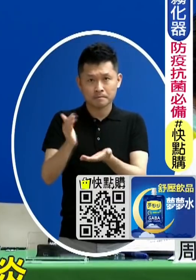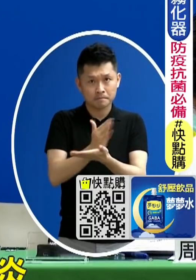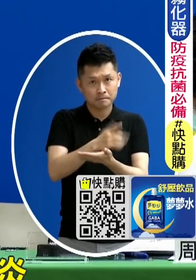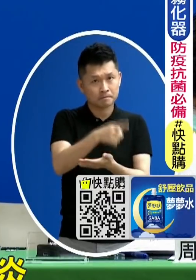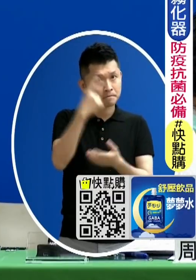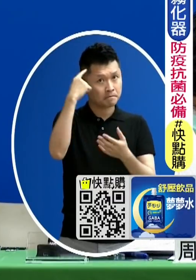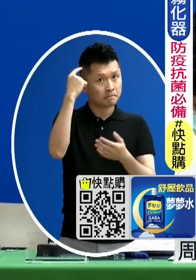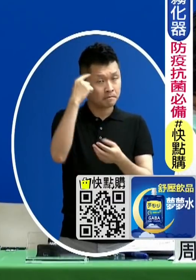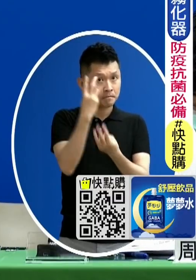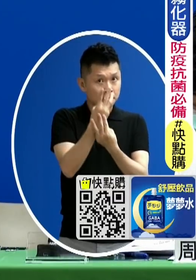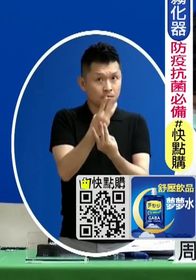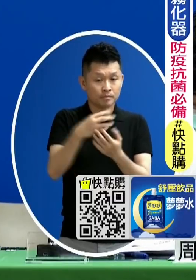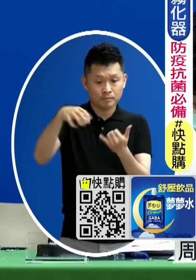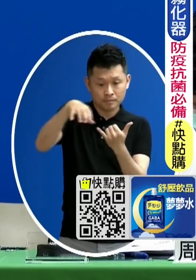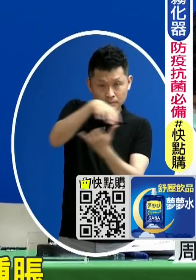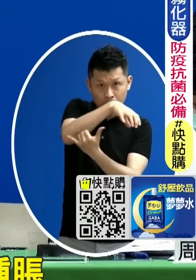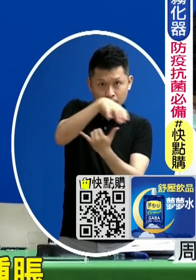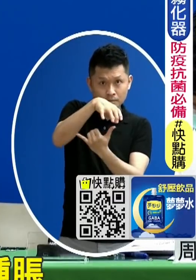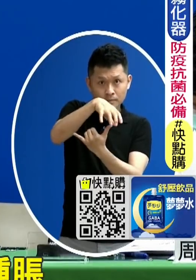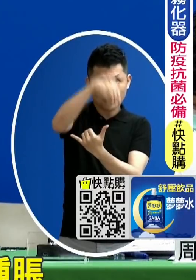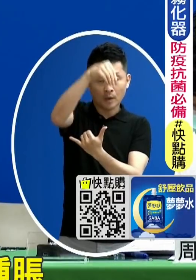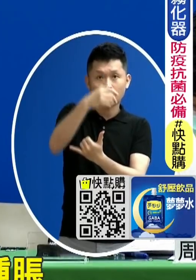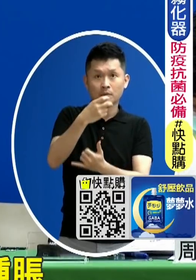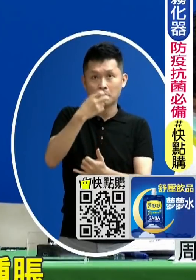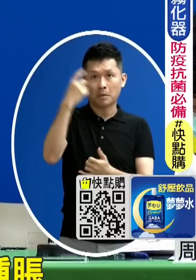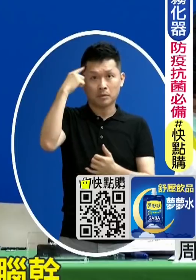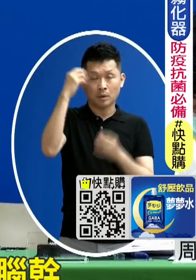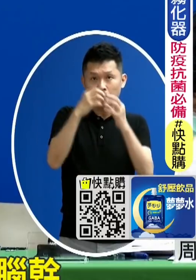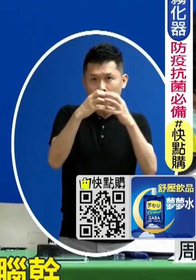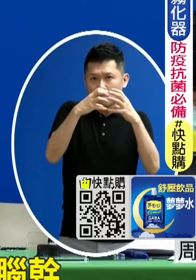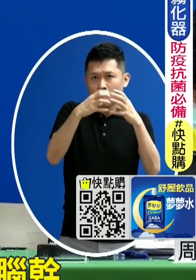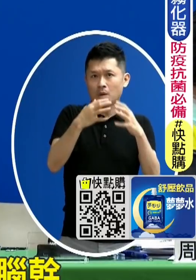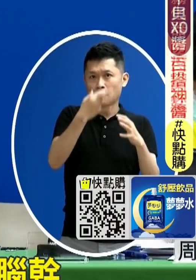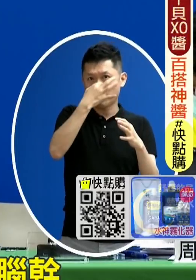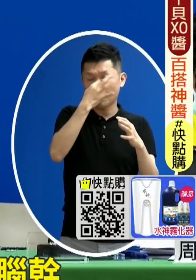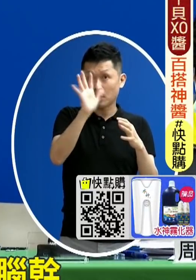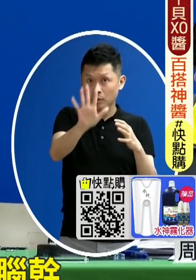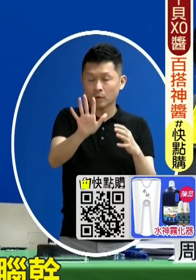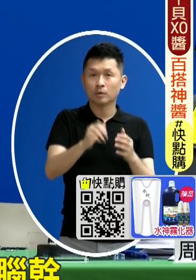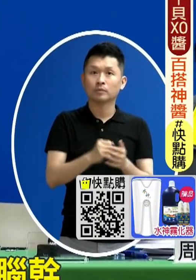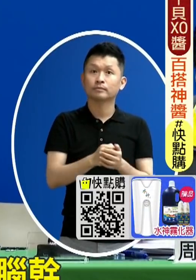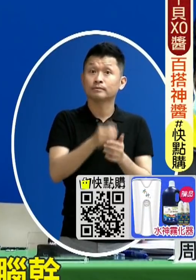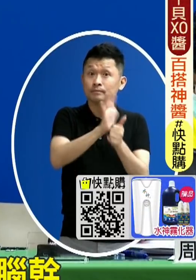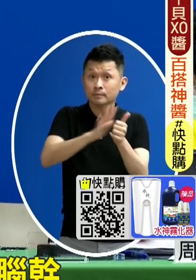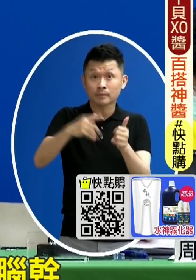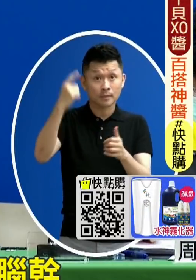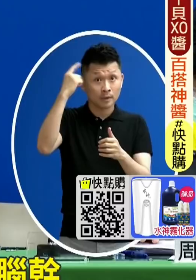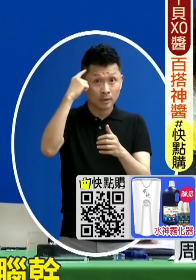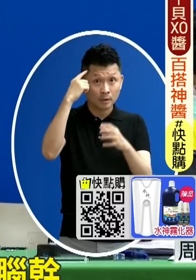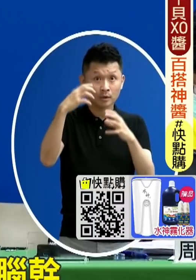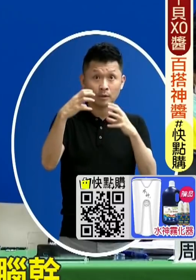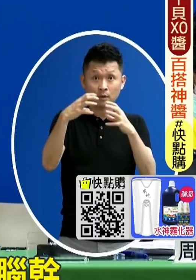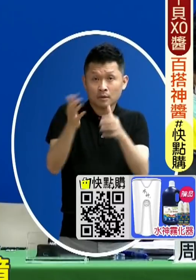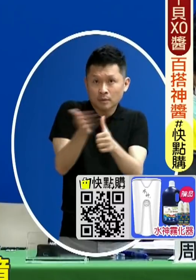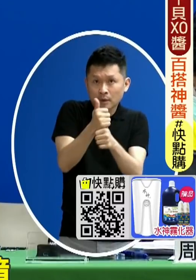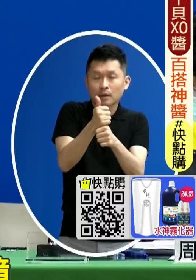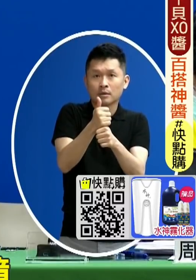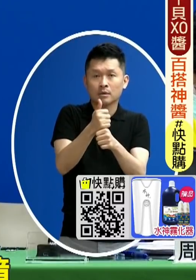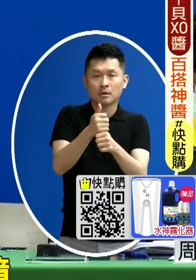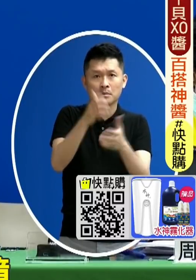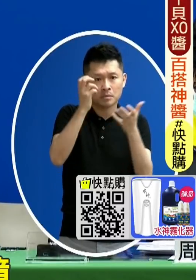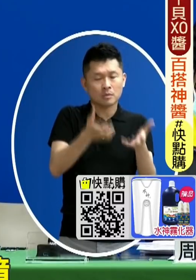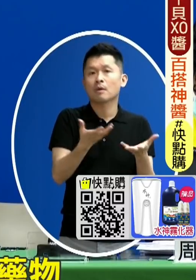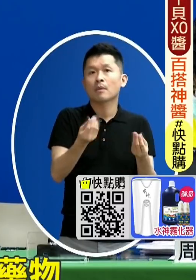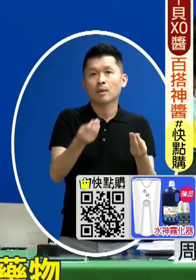脑炎，做了电脑断层显示有轻微的脑肿胀，不过并没有说影响到这个脑干跟脑室这种比较严重的情